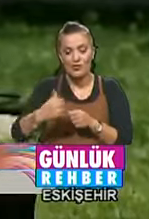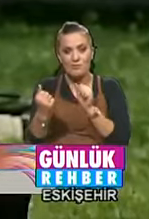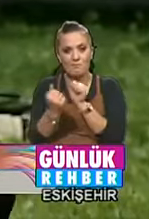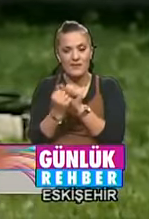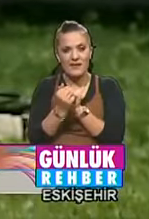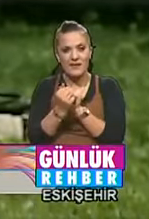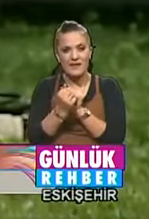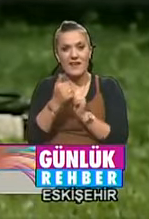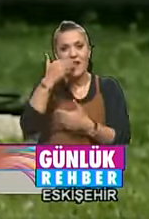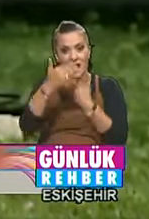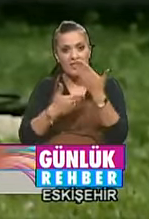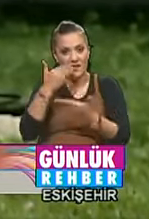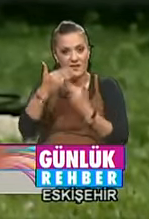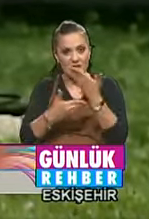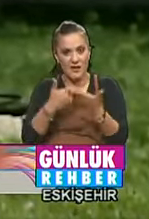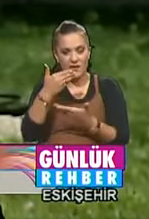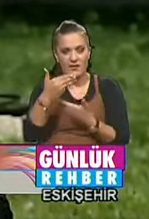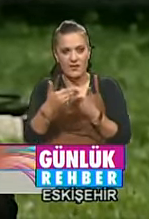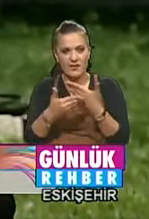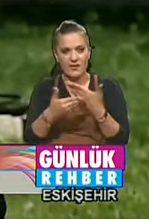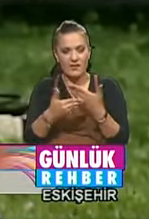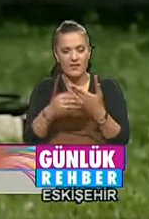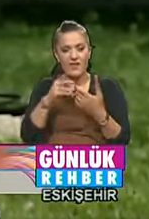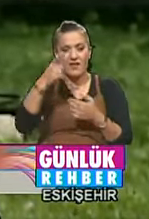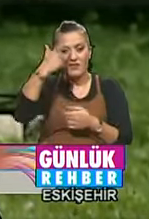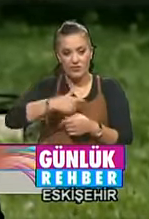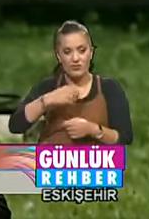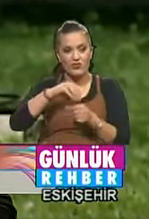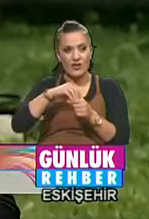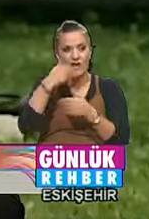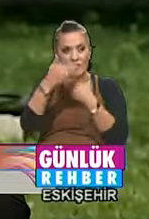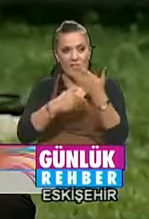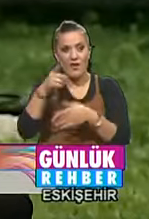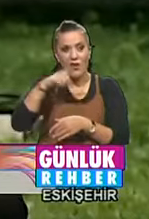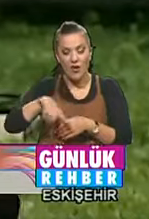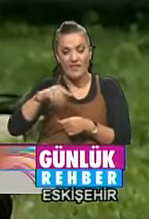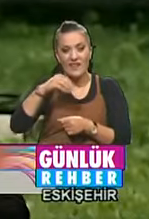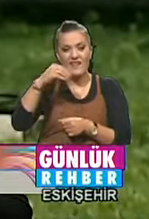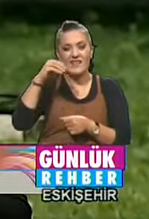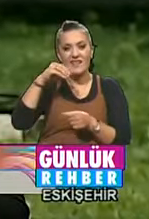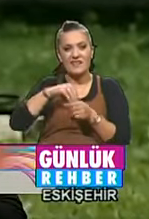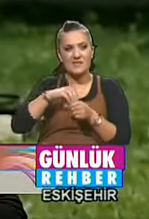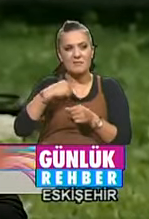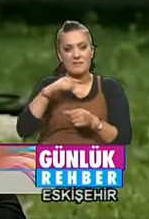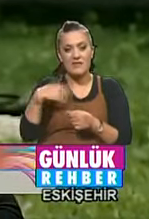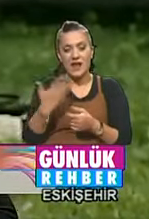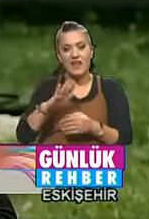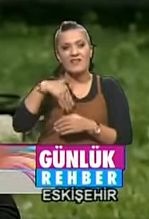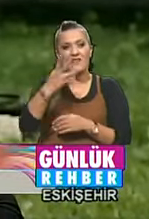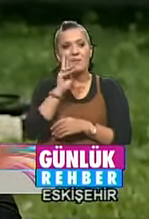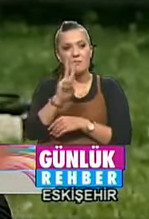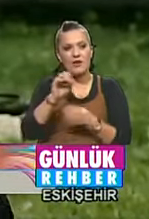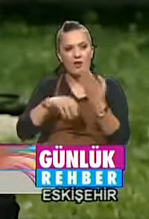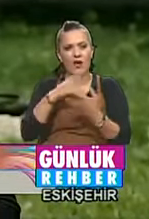birliğini anlatırken, vahdeti vücudu anlatırken onlar içeriden, biz hala dışarıdan bakıyoruz